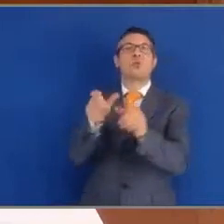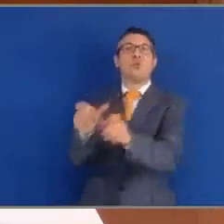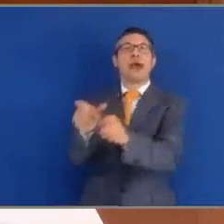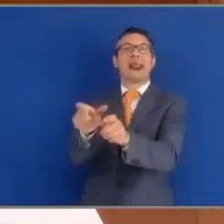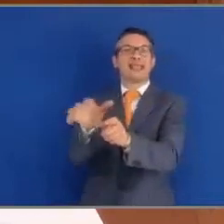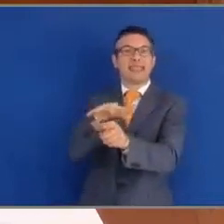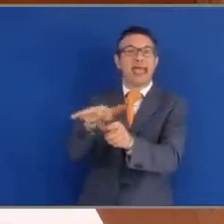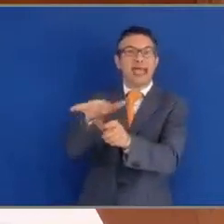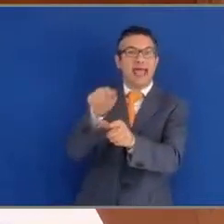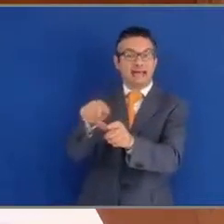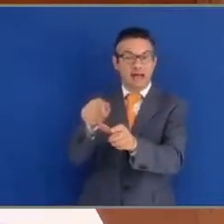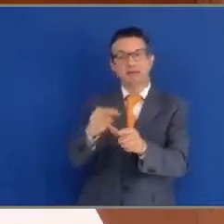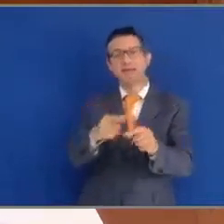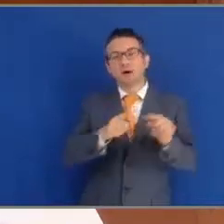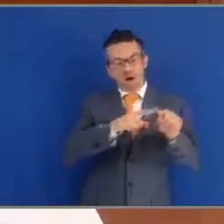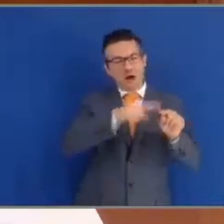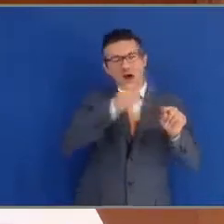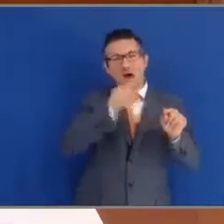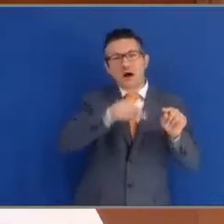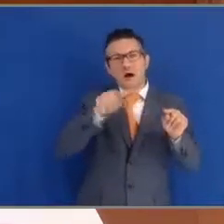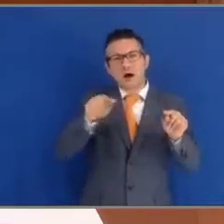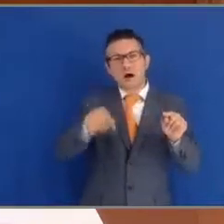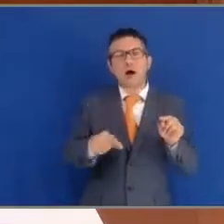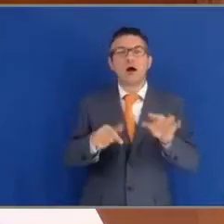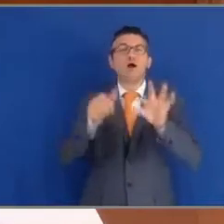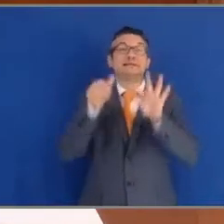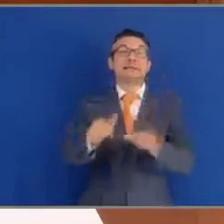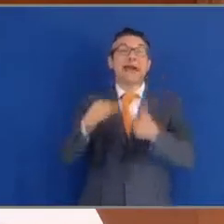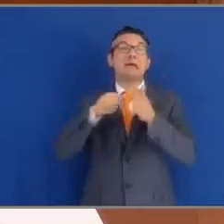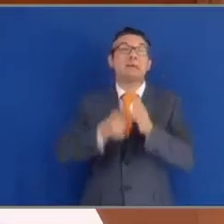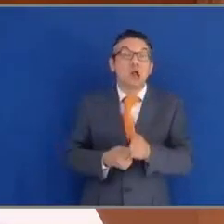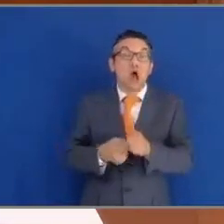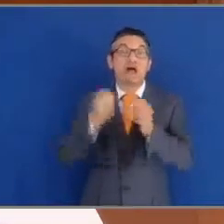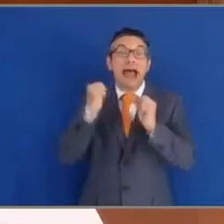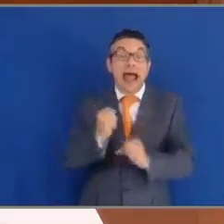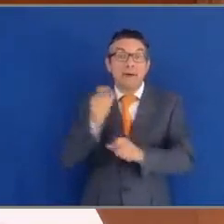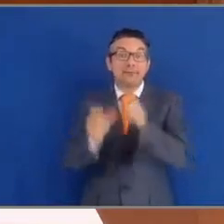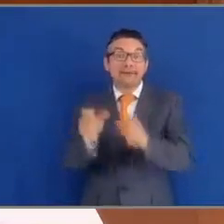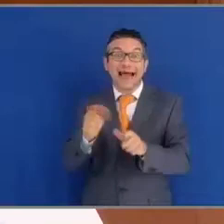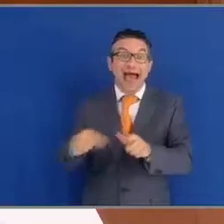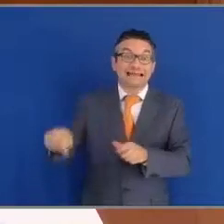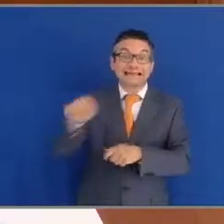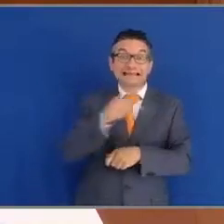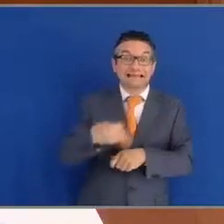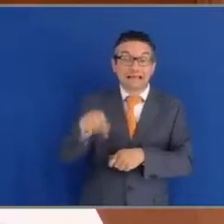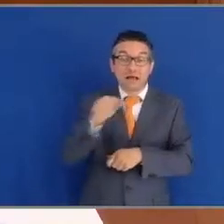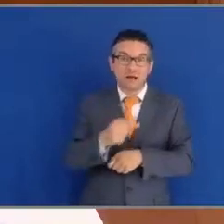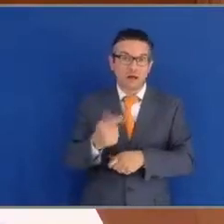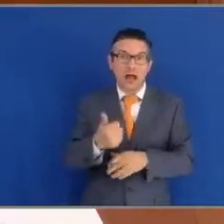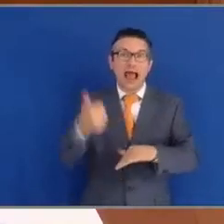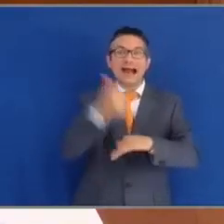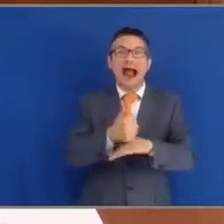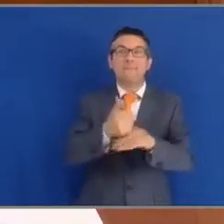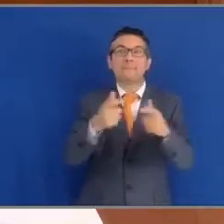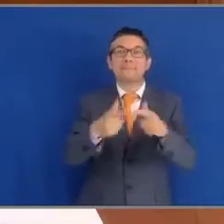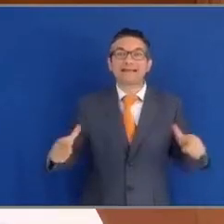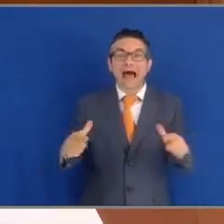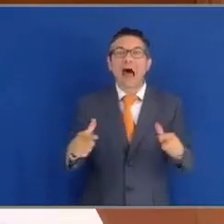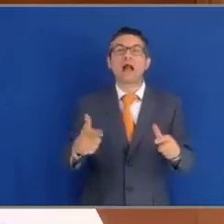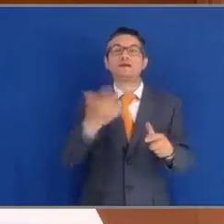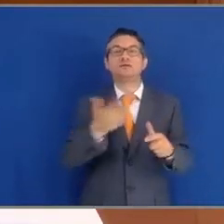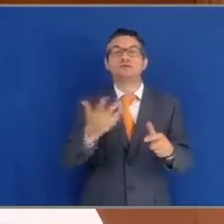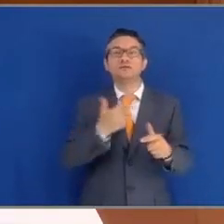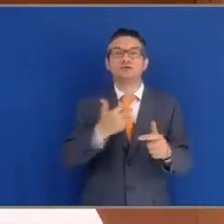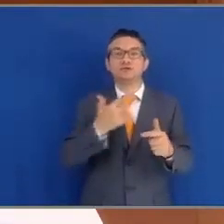oscillano su questi numeri, su 6 milioni di abitanti, peraltro con la capitale, con una ripresa dei flussi di